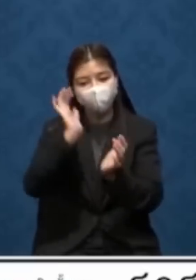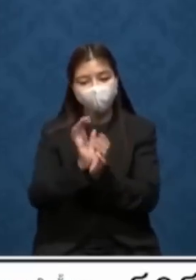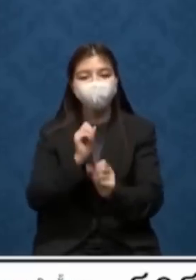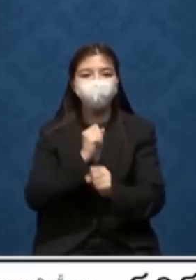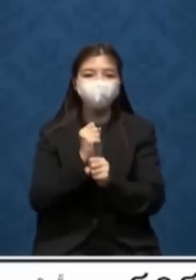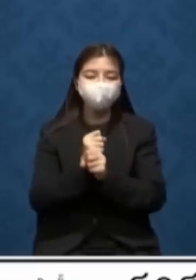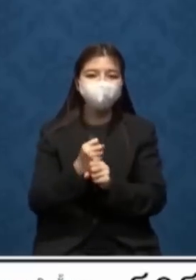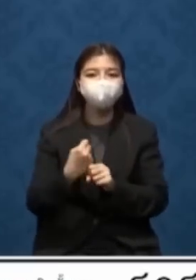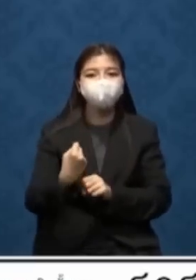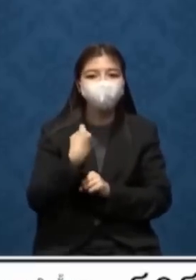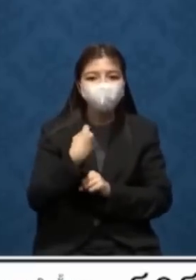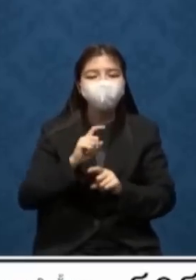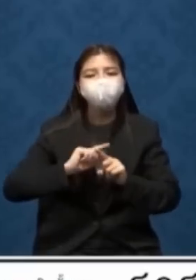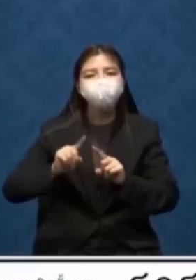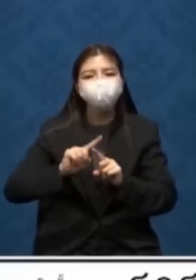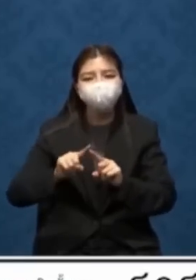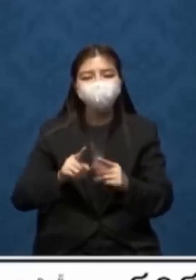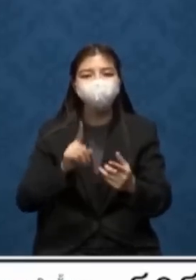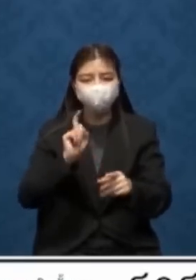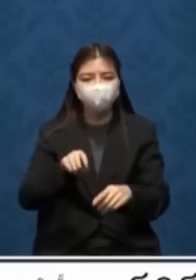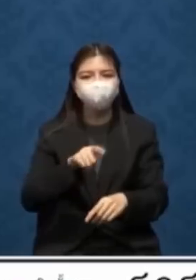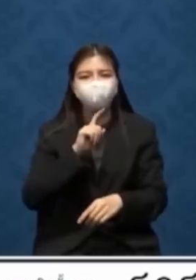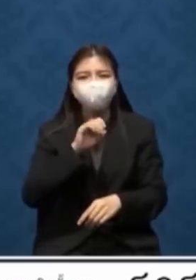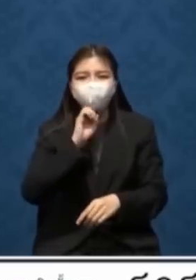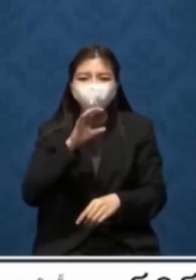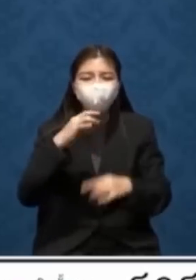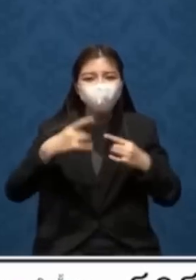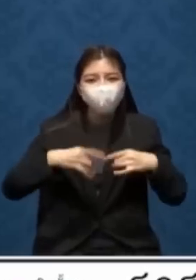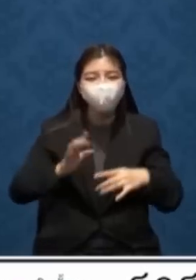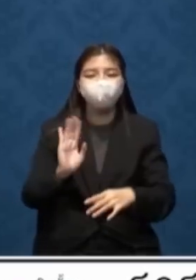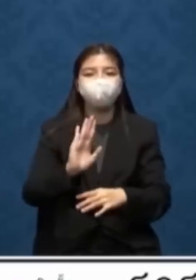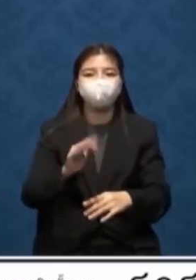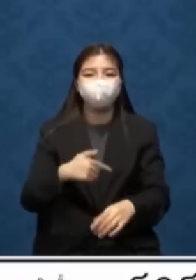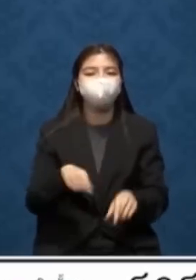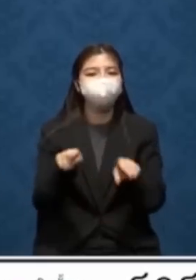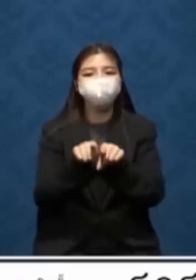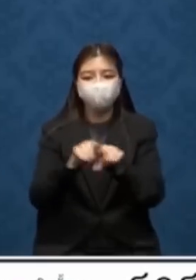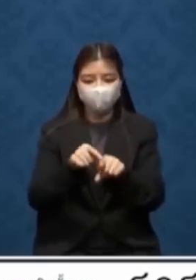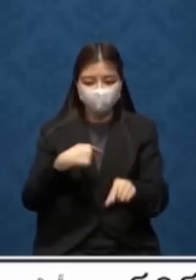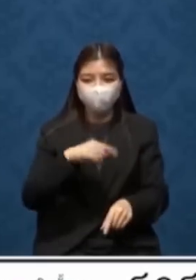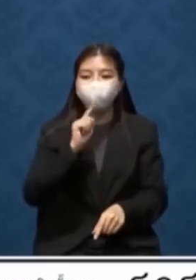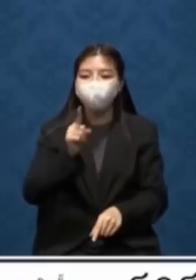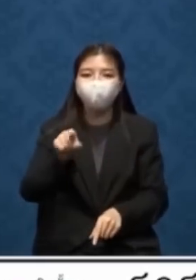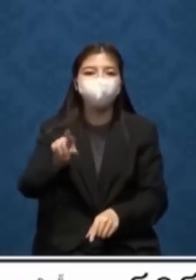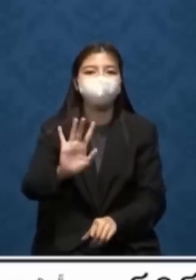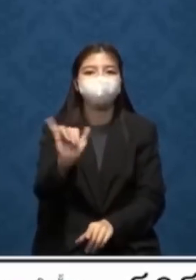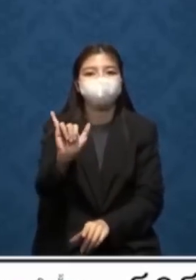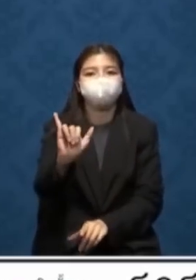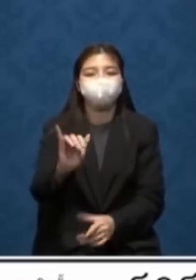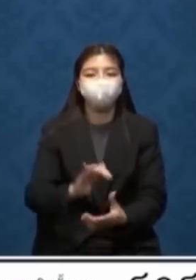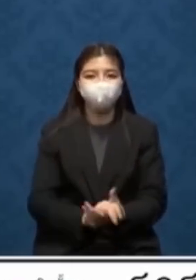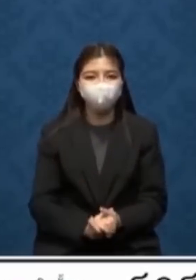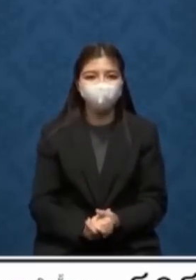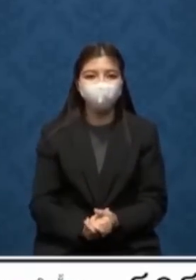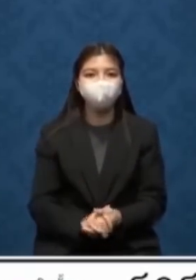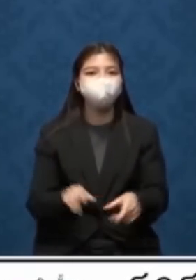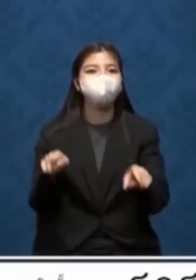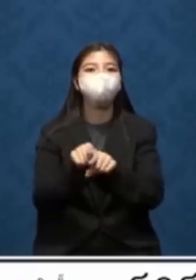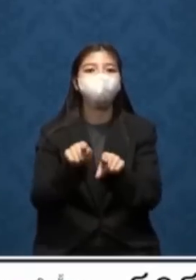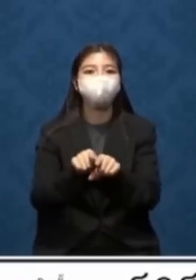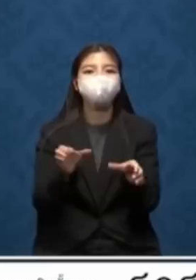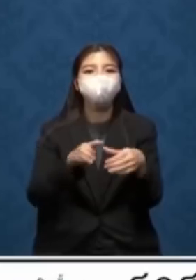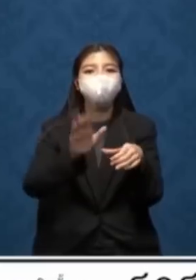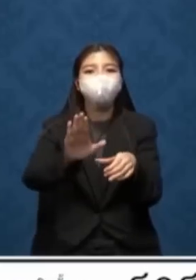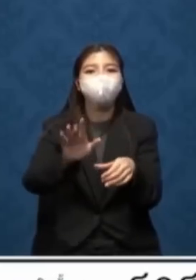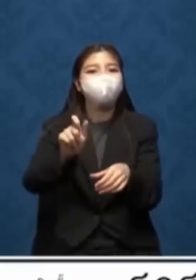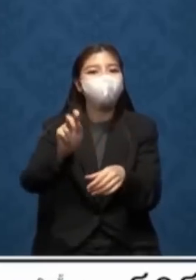การเต็มที่นะครับเพราะฉะนั้นแล้วท่านอย่ามากล่าวหาพรรคเลยนะฮะเพราะผมก็ไม่กล่าวหาพรรคท่านเช่นกันนะครับเพราะว่าท่านก็มาจากพรรคอนาคตใหม่นะ